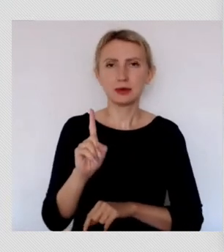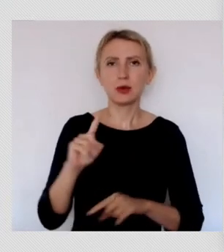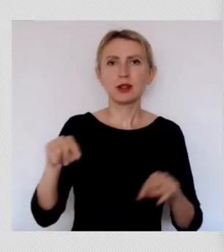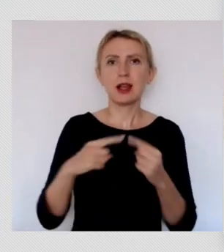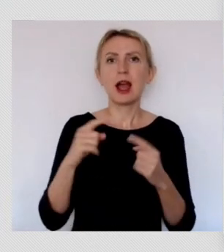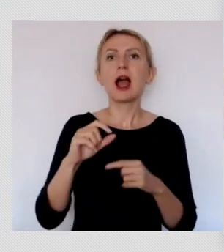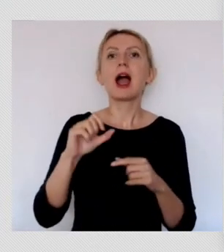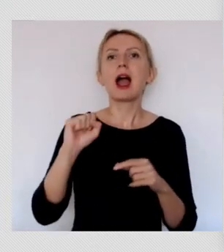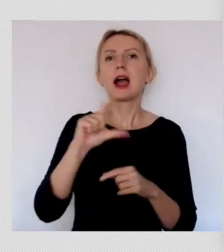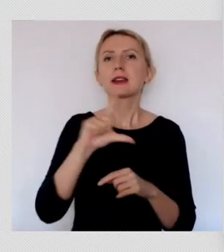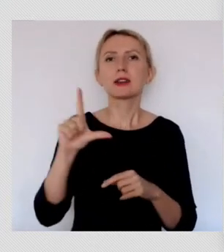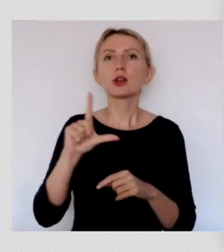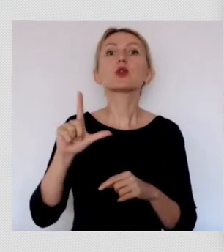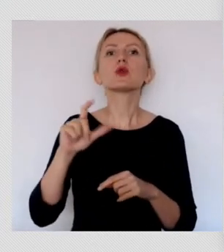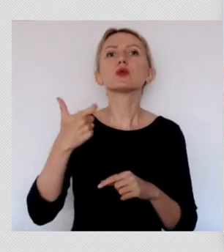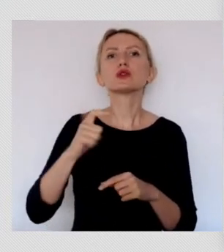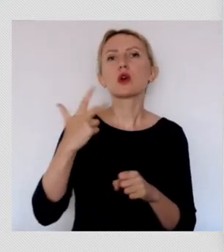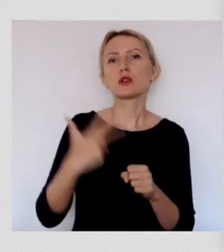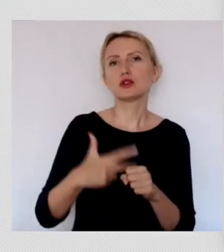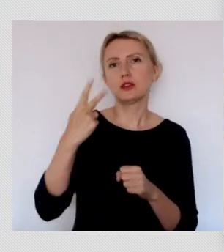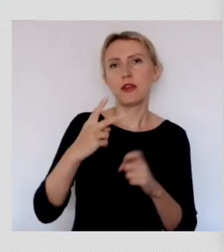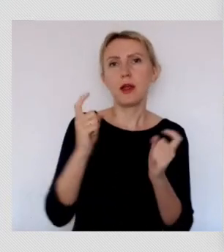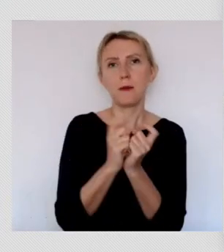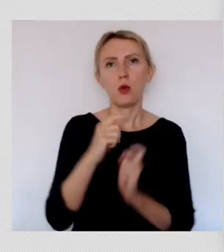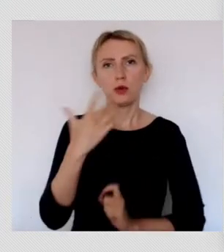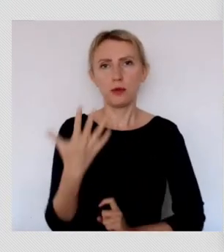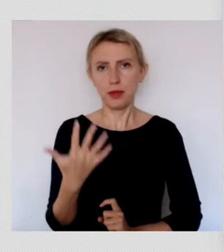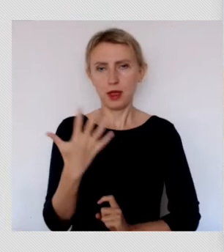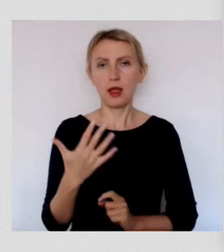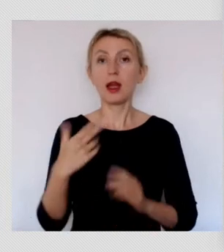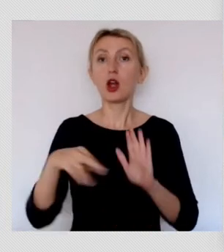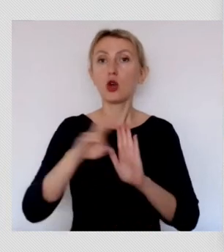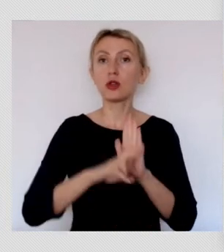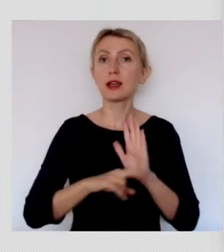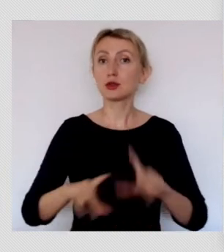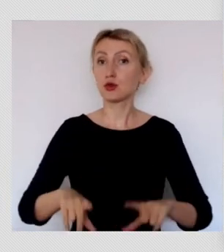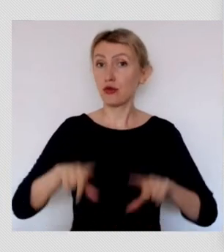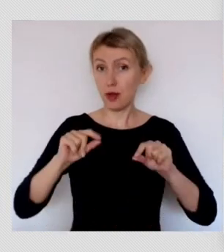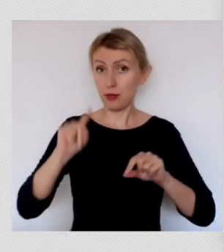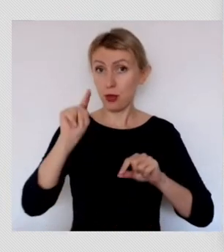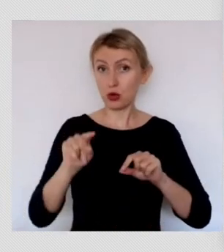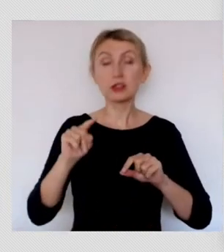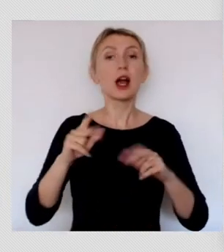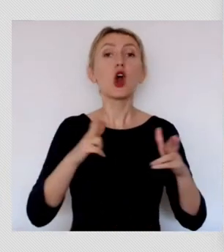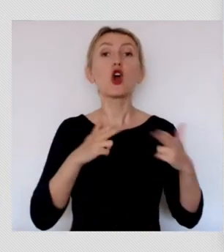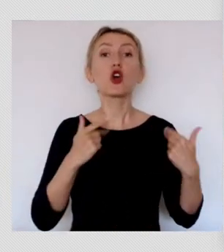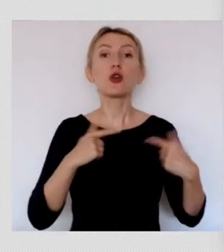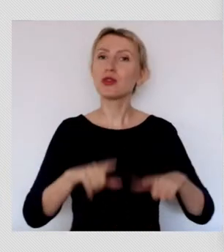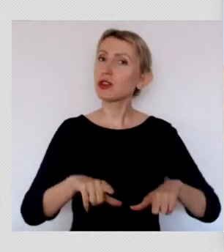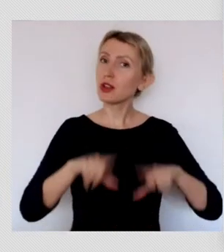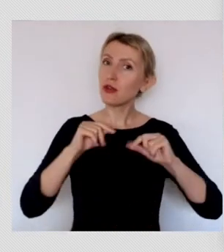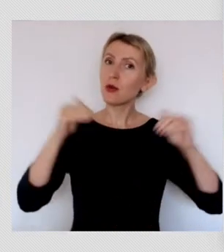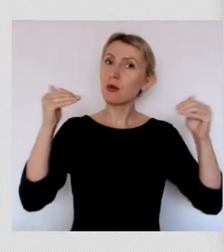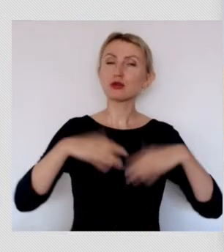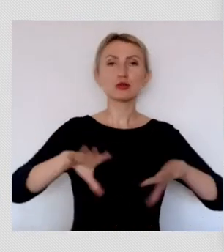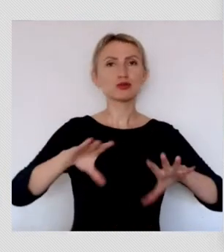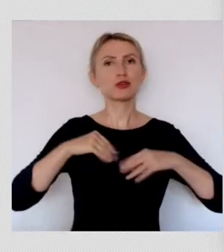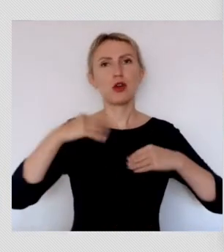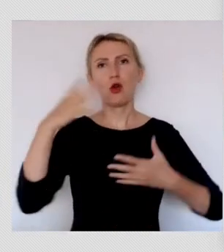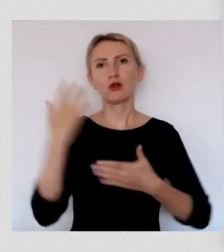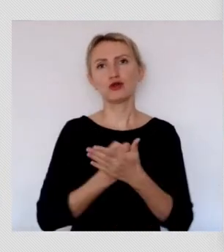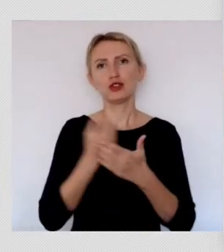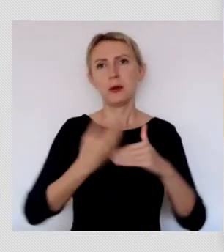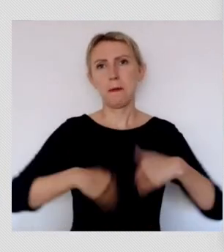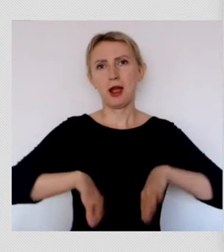artykułem 132 paragraf 5 kodeksu wyborczego komitetom wyborczym wolno przyjmować korzyści